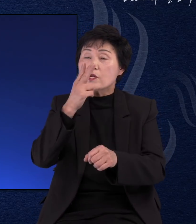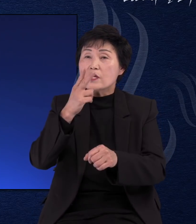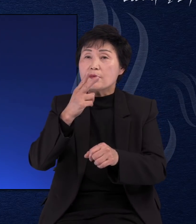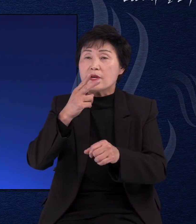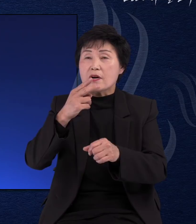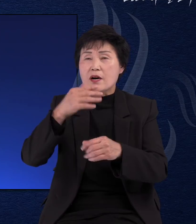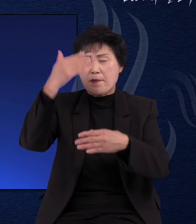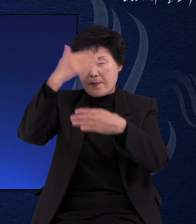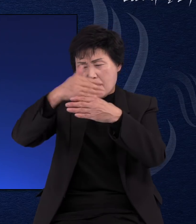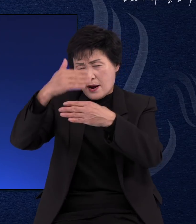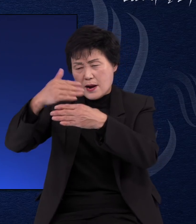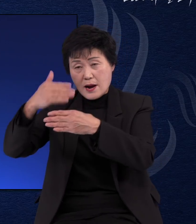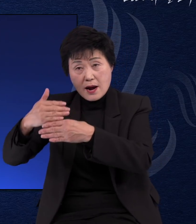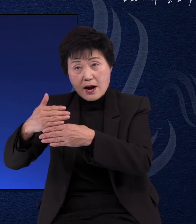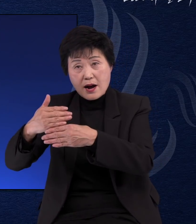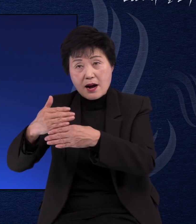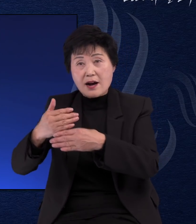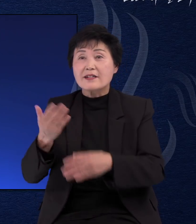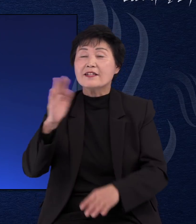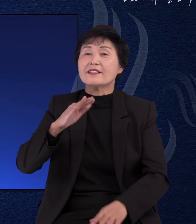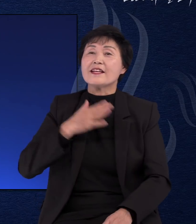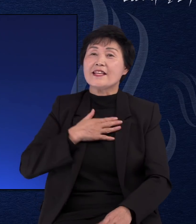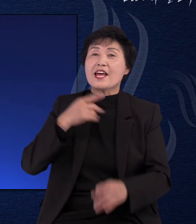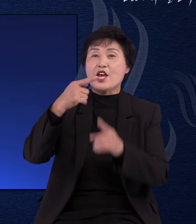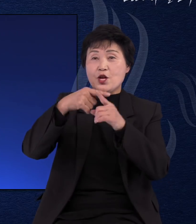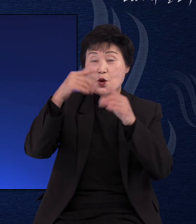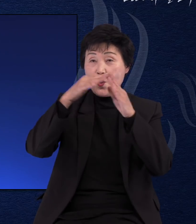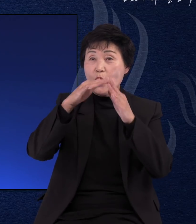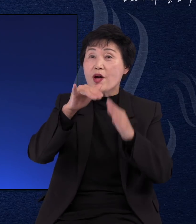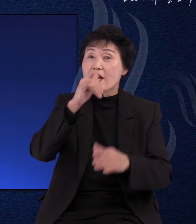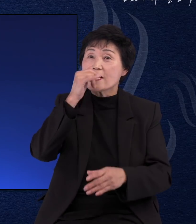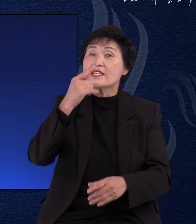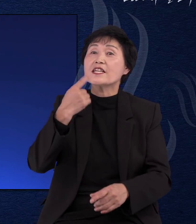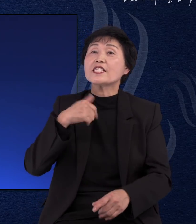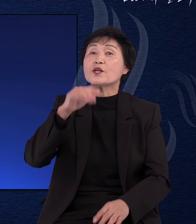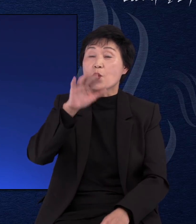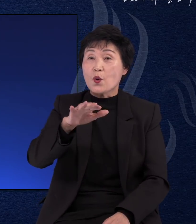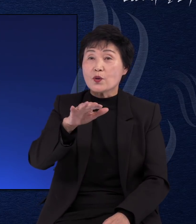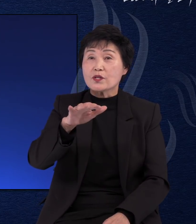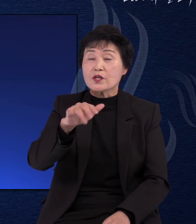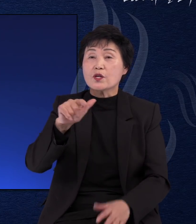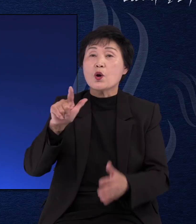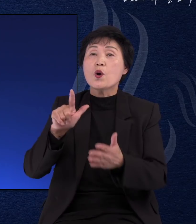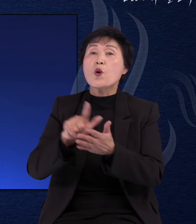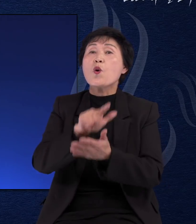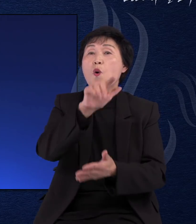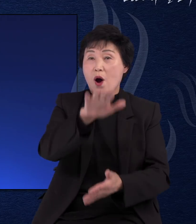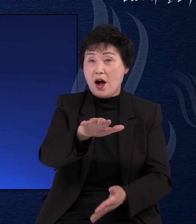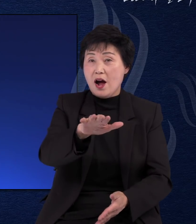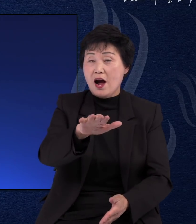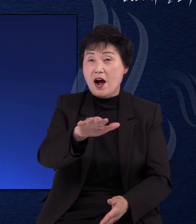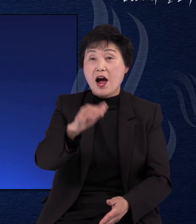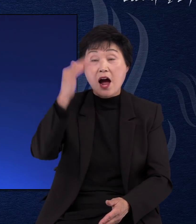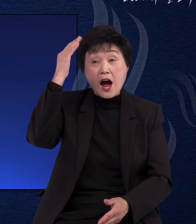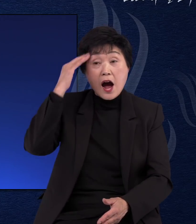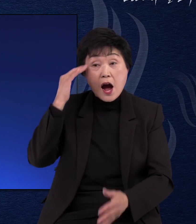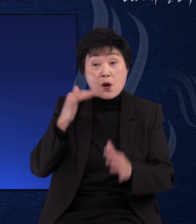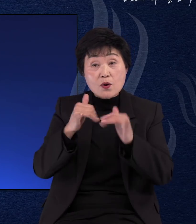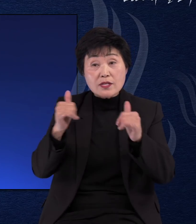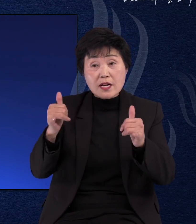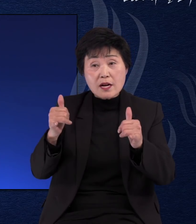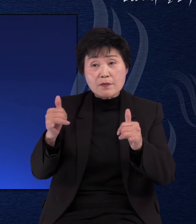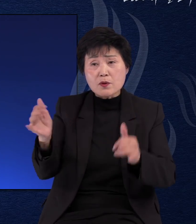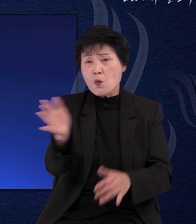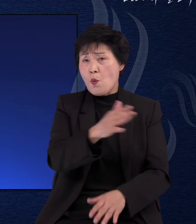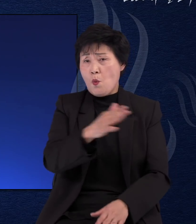그런데다가 저희 교회가 있었던 곳에는 저 공항 지역이라서 한인들이 살지 않는, 저희 외에는 아무도 살지 않았던 외곽